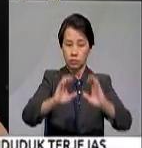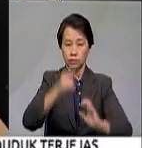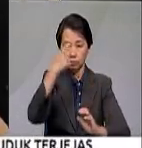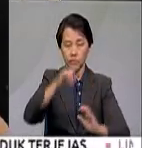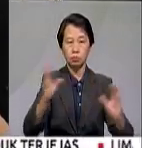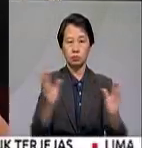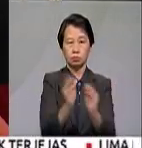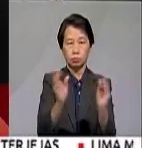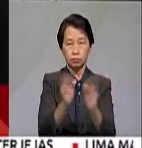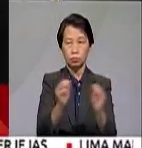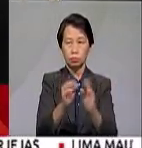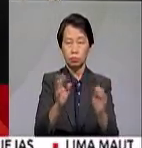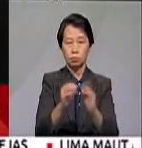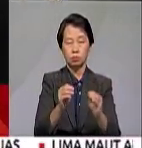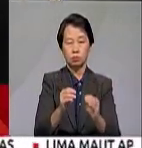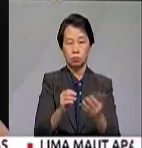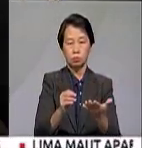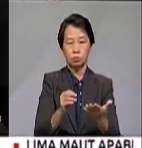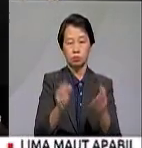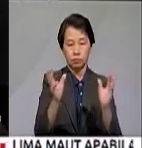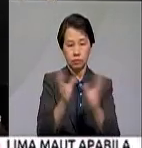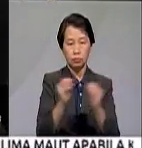summit is